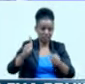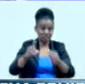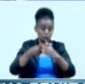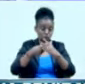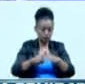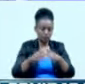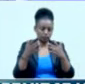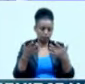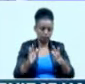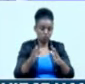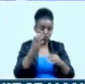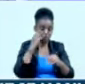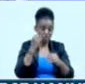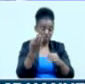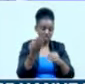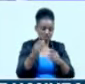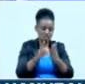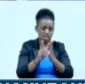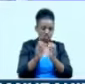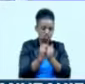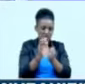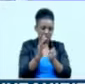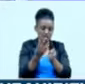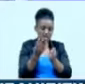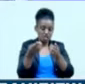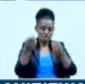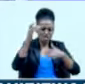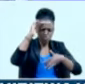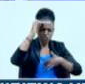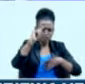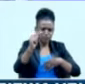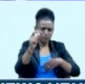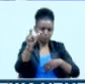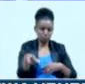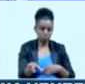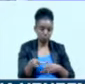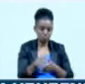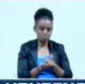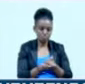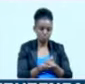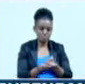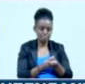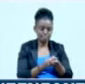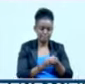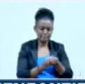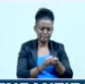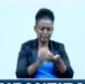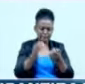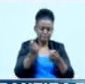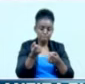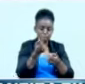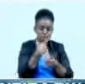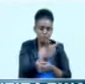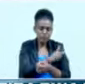twabitangiye kuva mu kwezi kwa gatatu tariki 14 igihe habagaho umurwayi wa mbere. Ngira ngo kugeza ubu nta muti